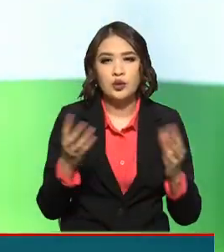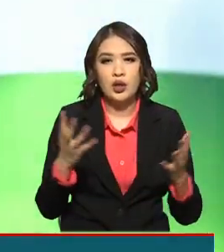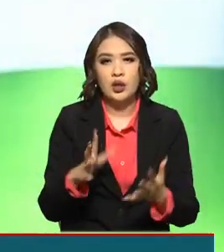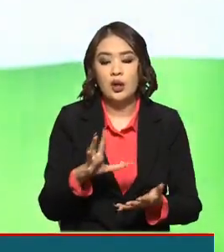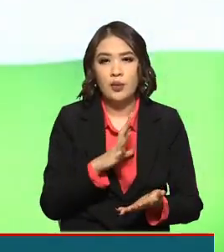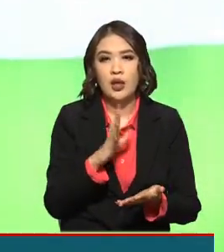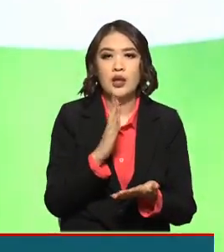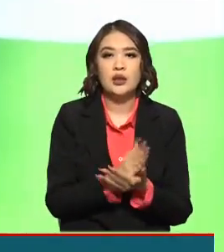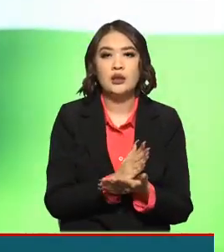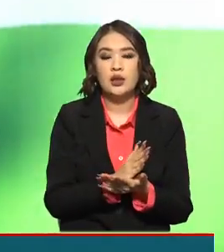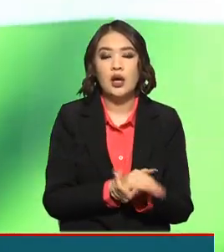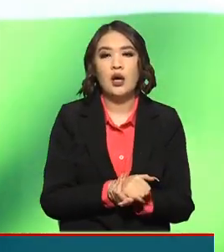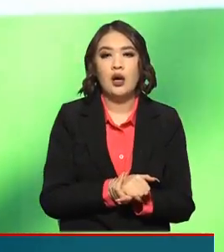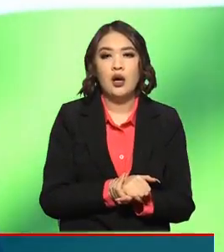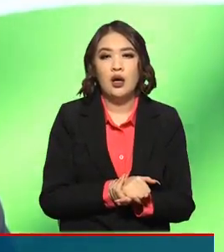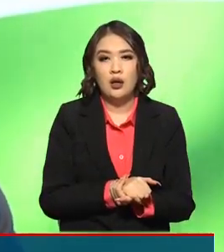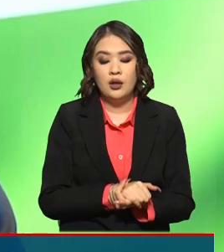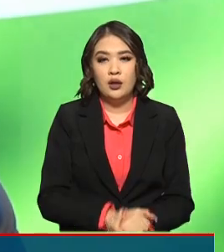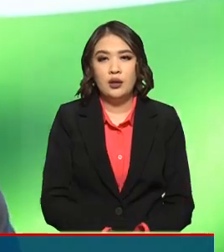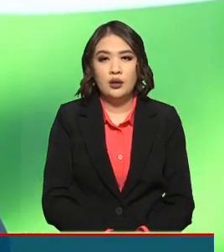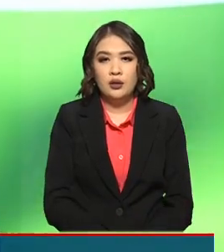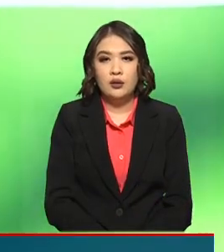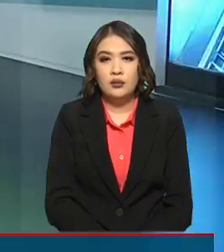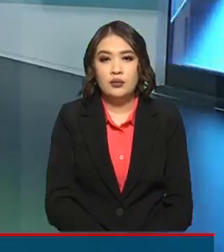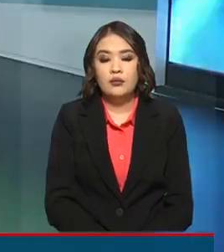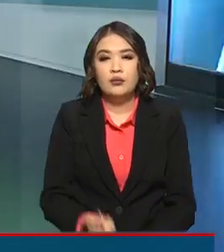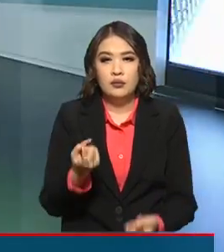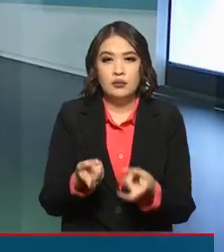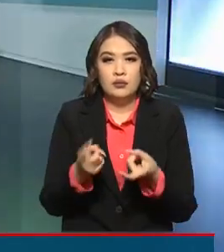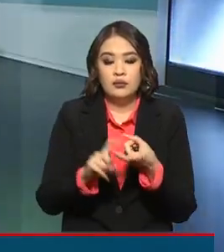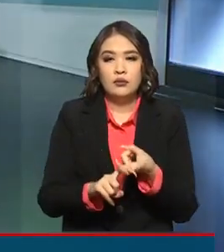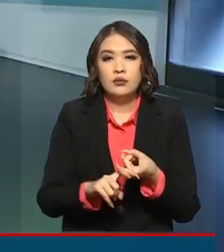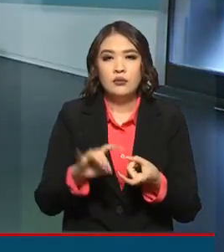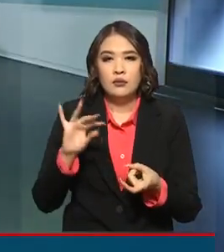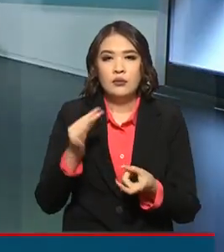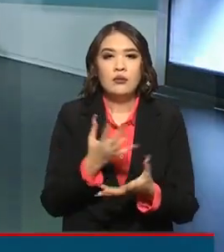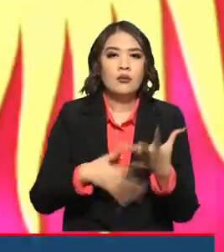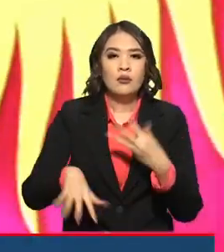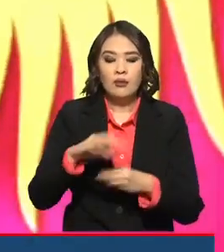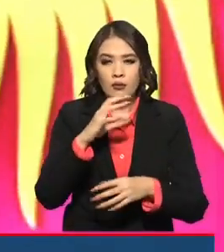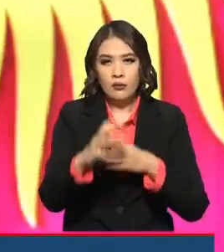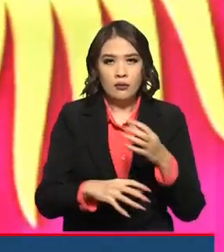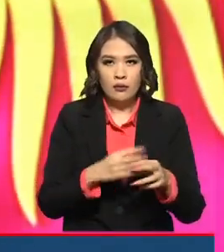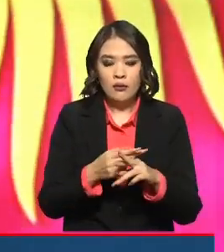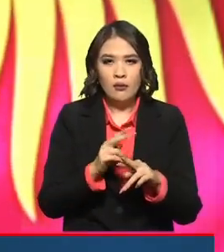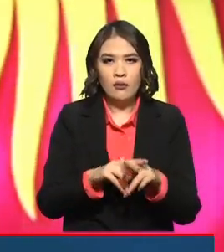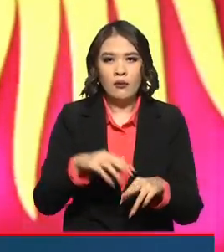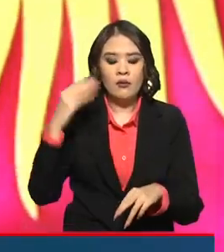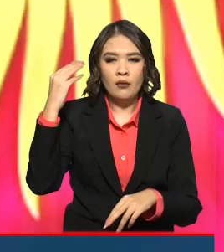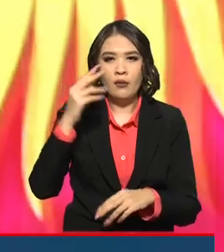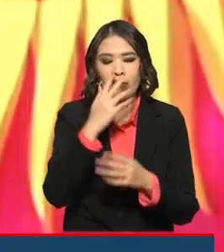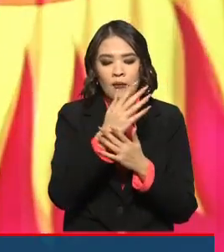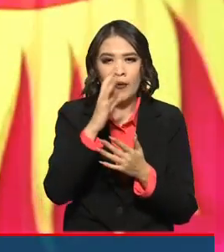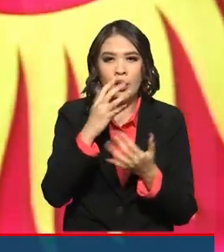значит, как говорится, касается и ко всему миру. Тюркский мир